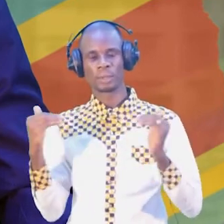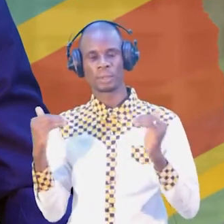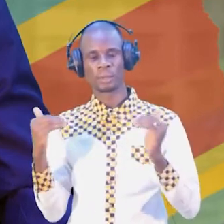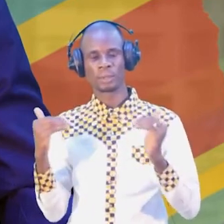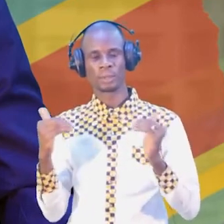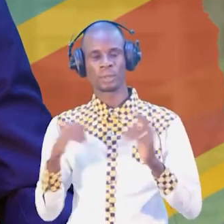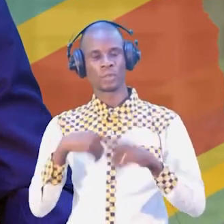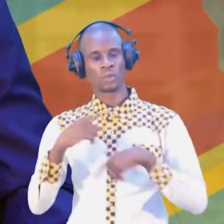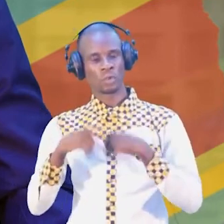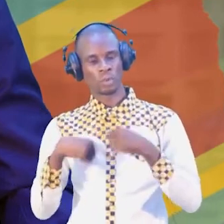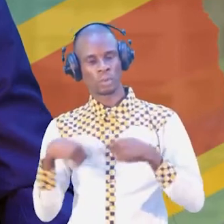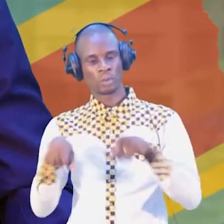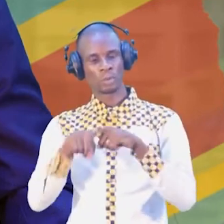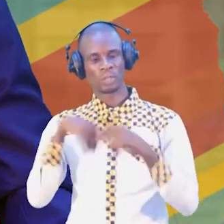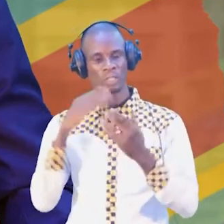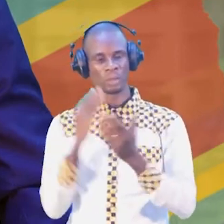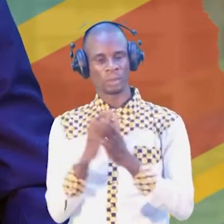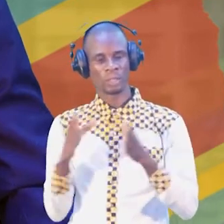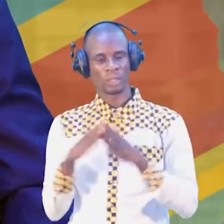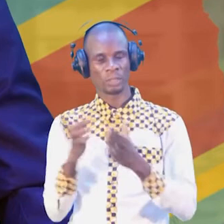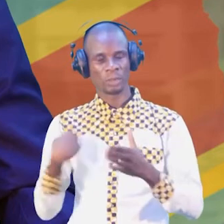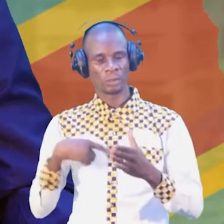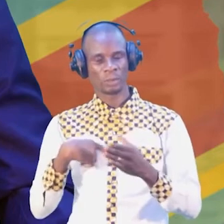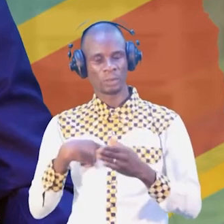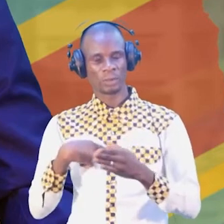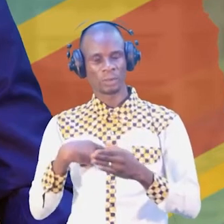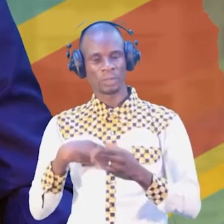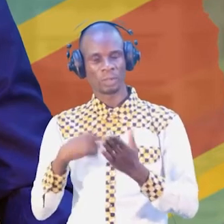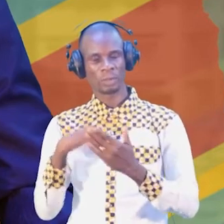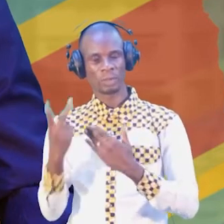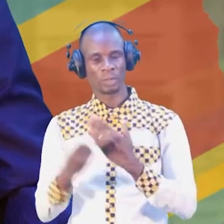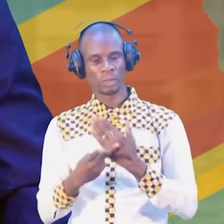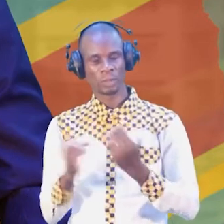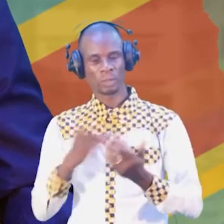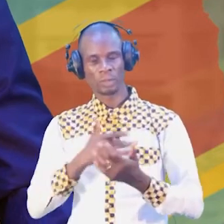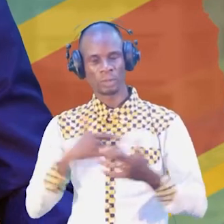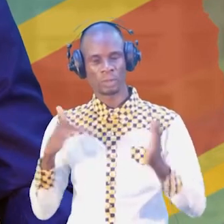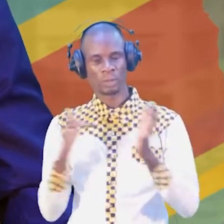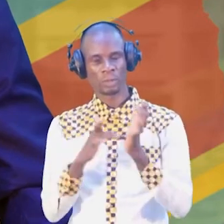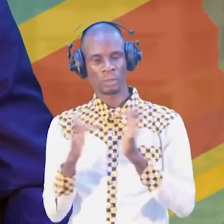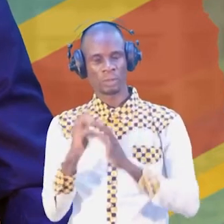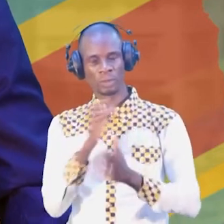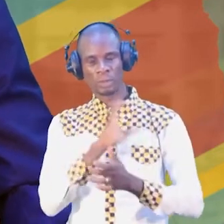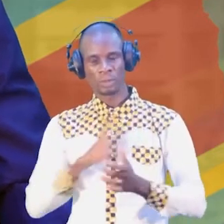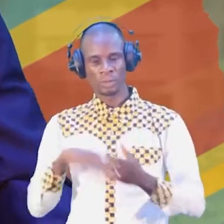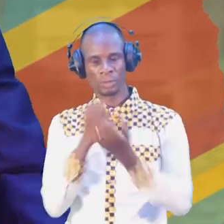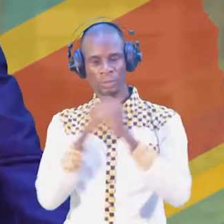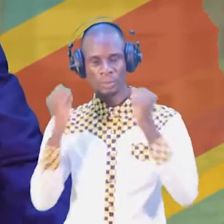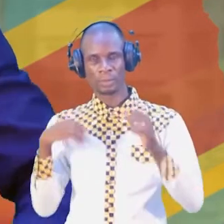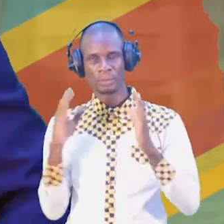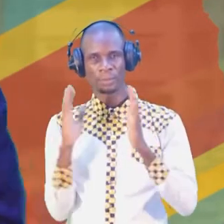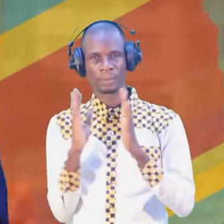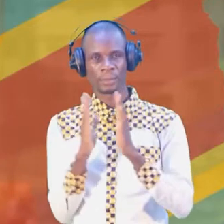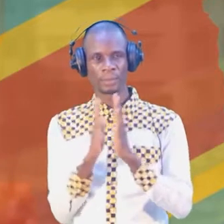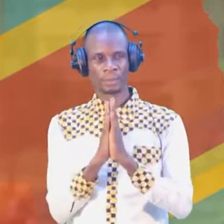kimya. Banda mpe silisa na biso malako ya mokolo alelo na kombo na Yesu Kristo.